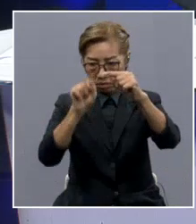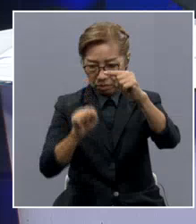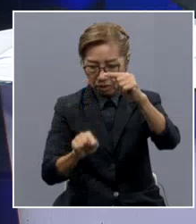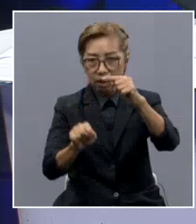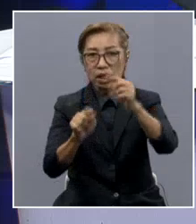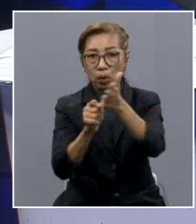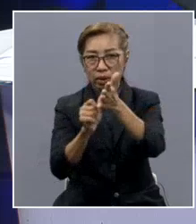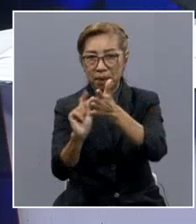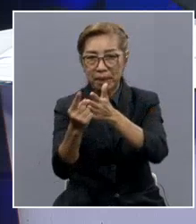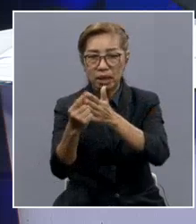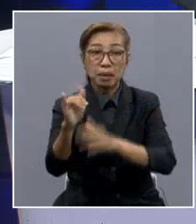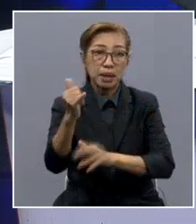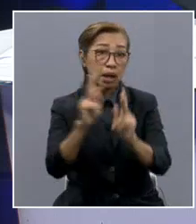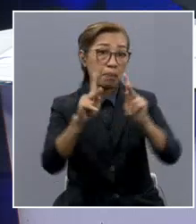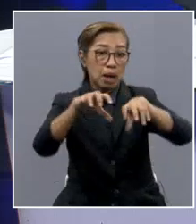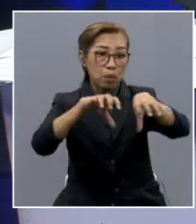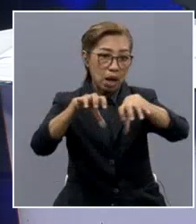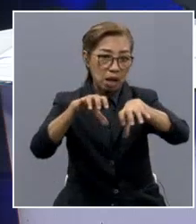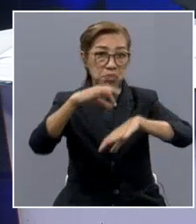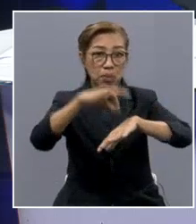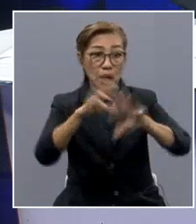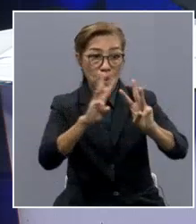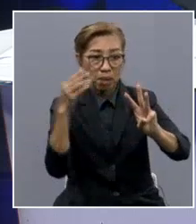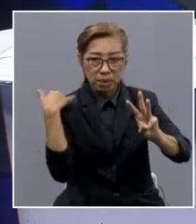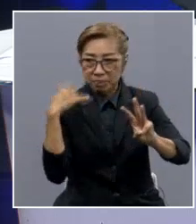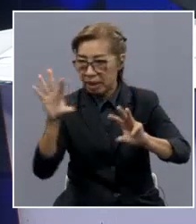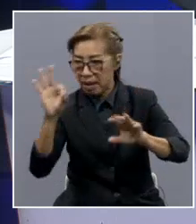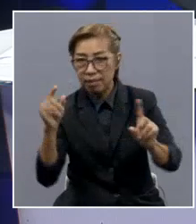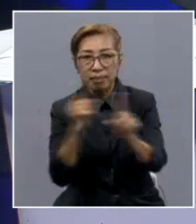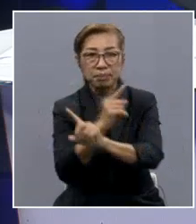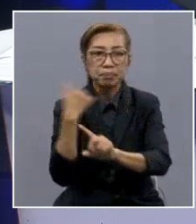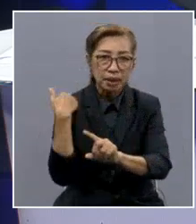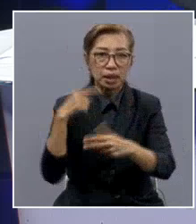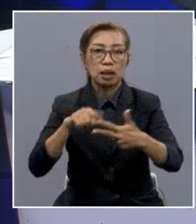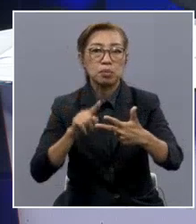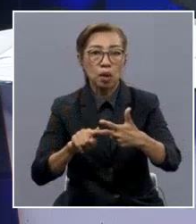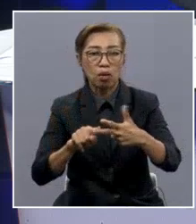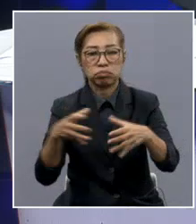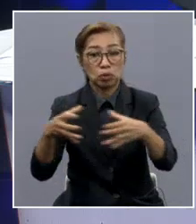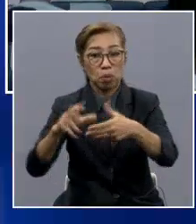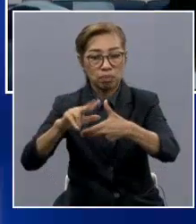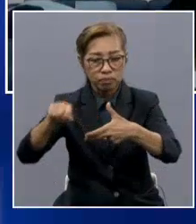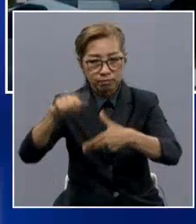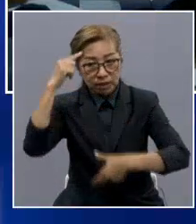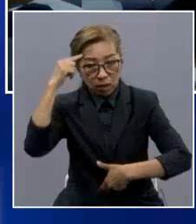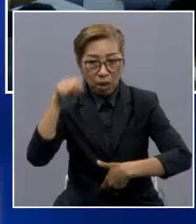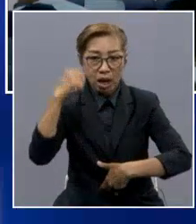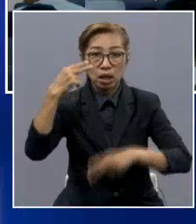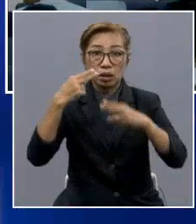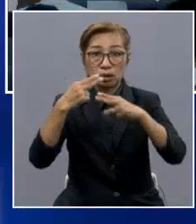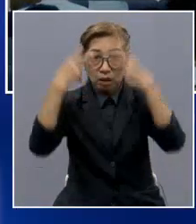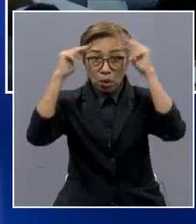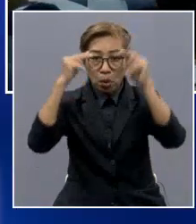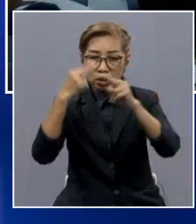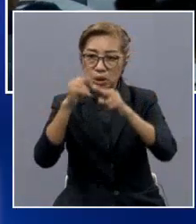หน่งของกรรมการบริหารพรรคที่อาจจะว่างลงด้วยหรือเปล่าใช่ไหมครับแล้วก็ประเด็นเรื่องของแคนดิเดตนายกนะครับที่จะมีการเสนอในวันนี้เลยหรือไม ่